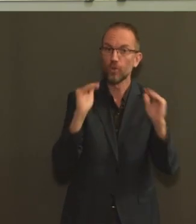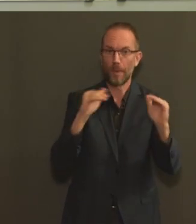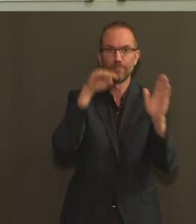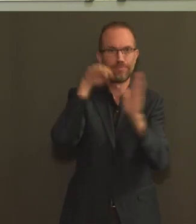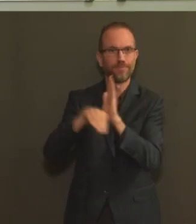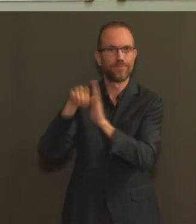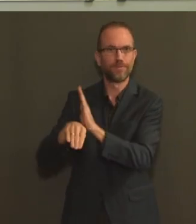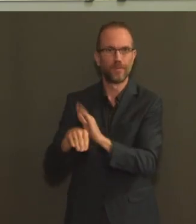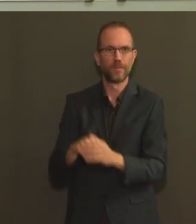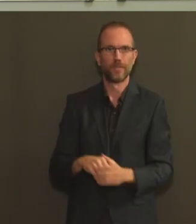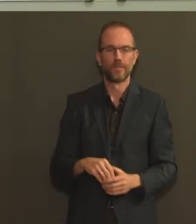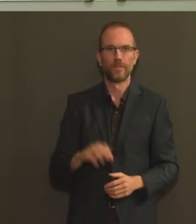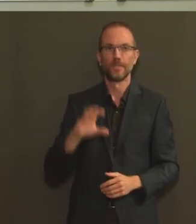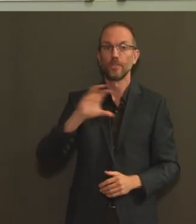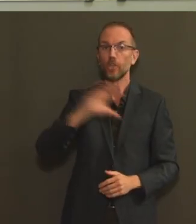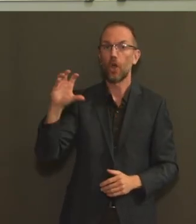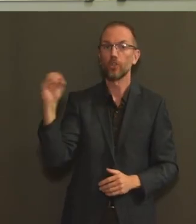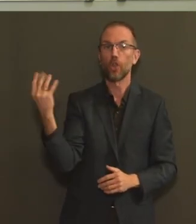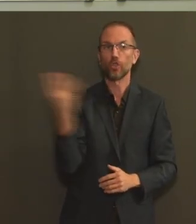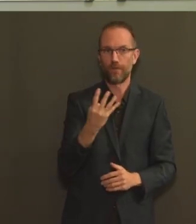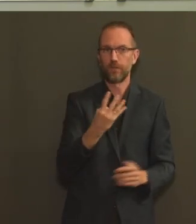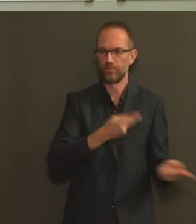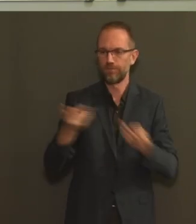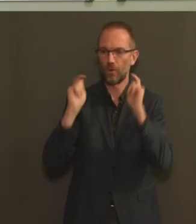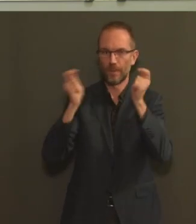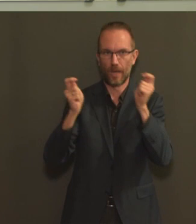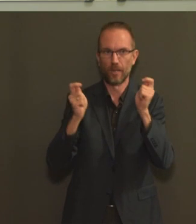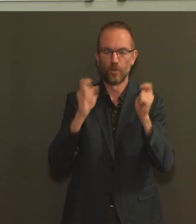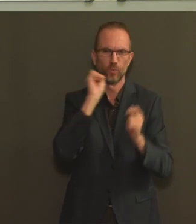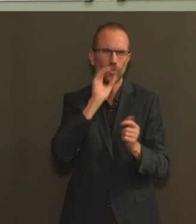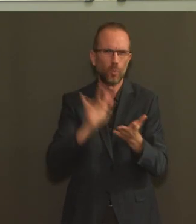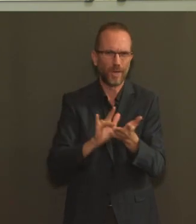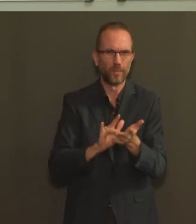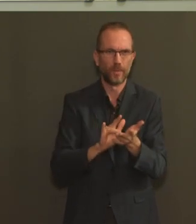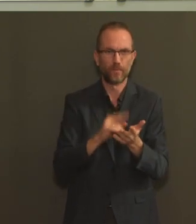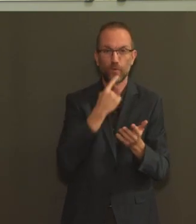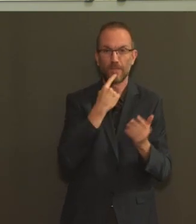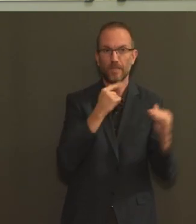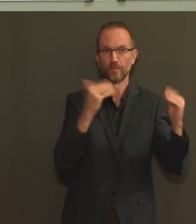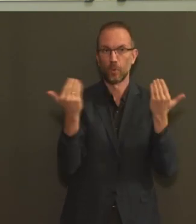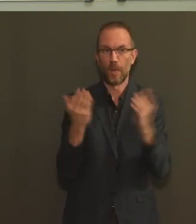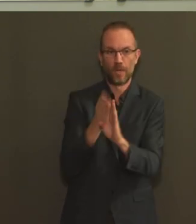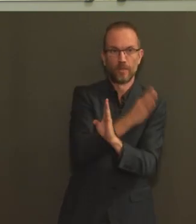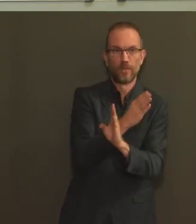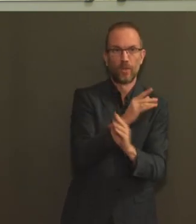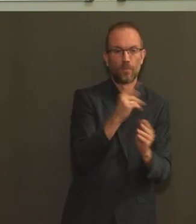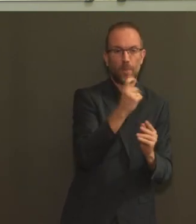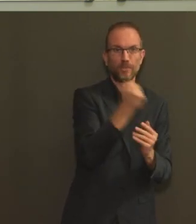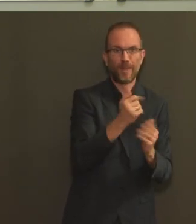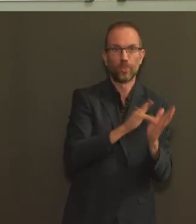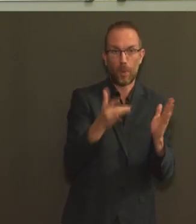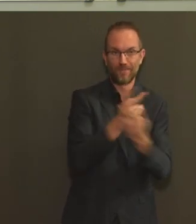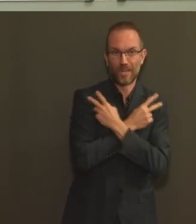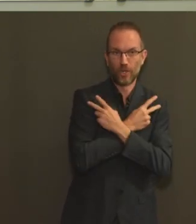nouvelles hospitalisations par jour, ce qui est 14% de moins que de la première semaine des vacances de Noël.